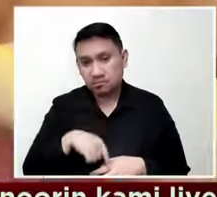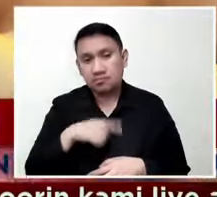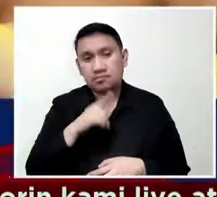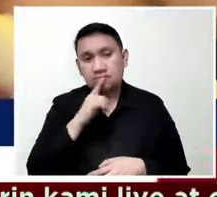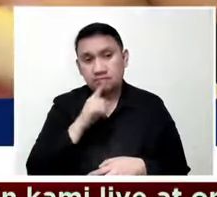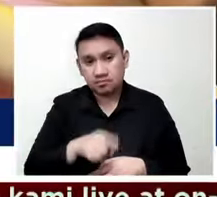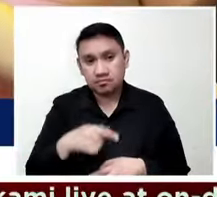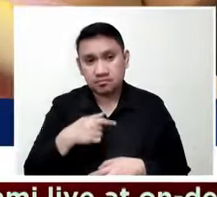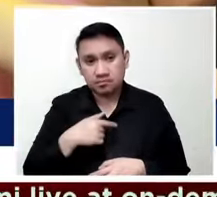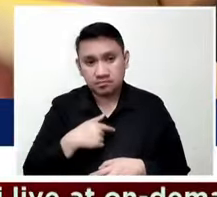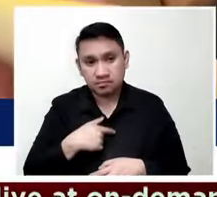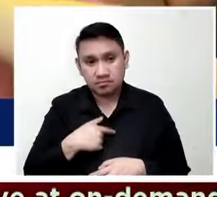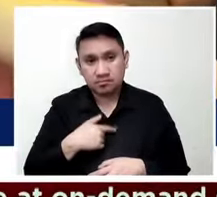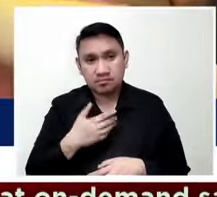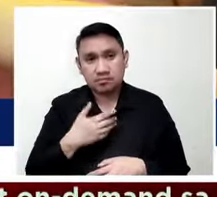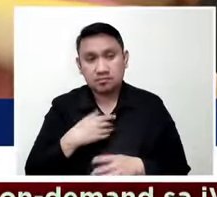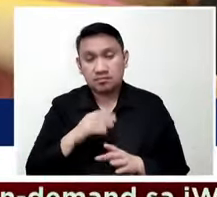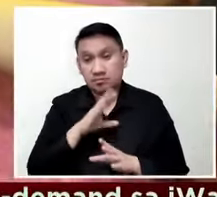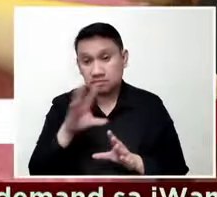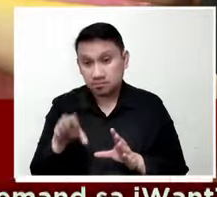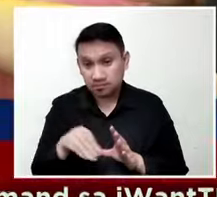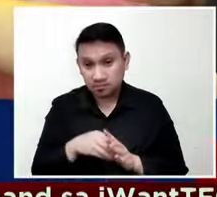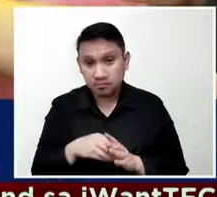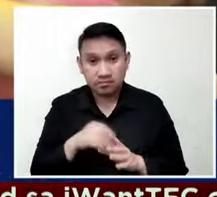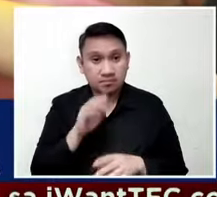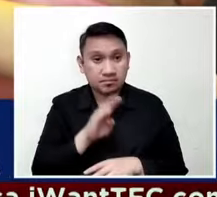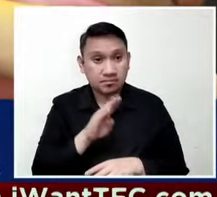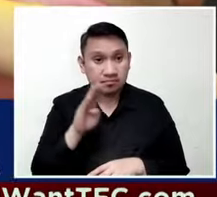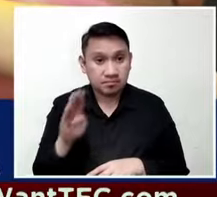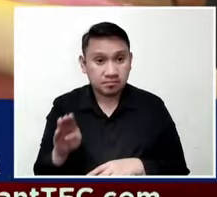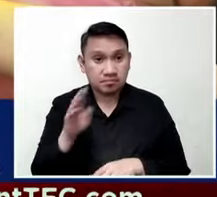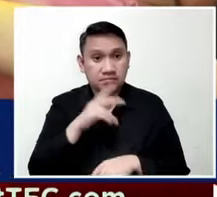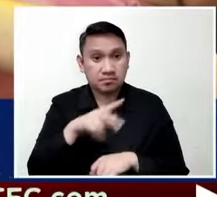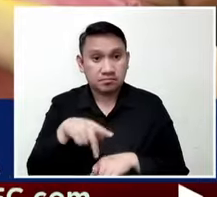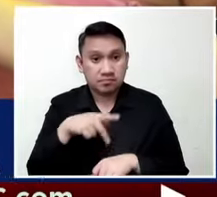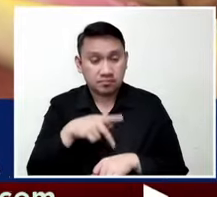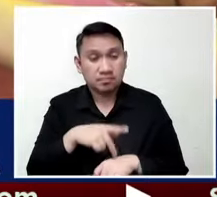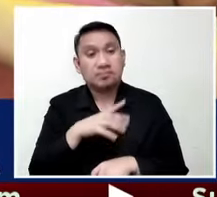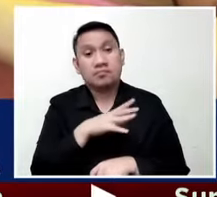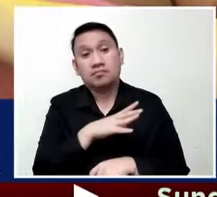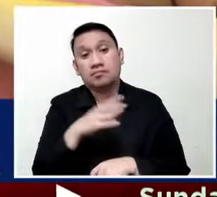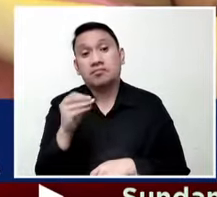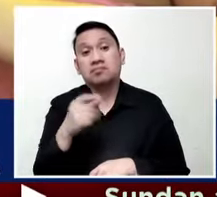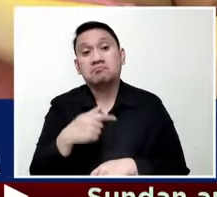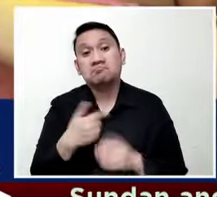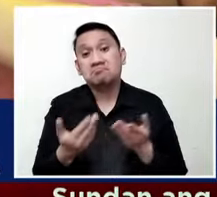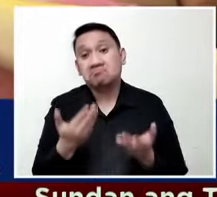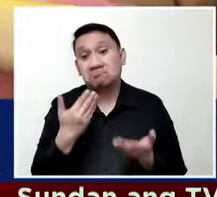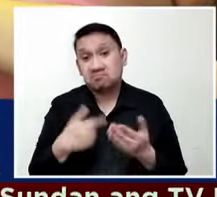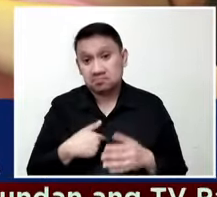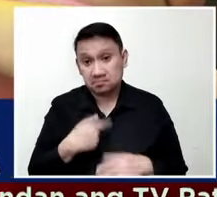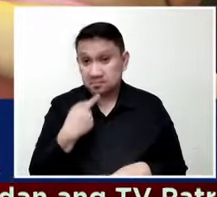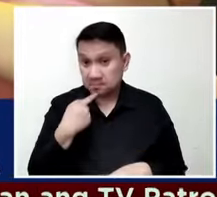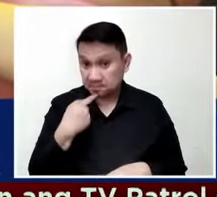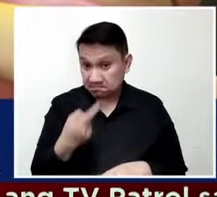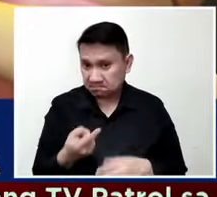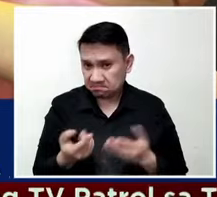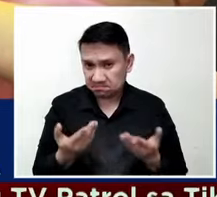I'm part of Binibini. I am now already a Binibini. And I would say it's such